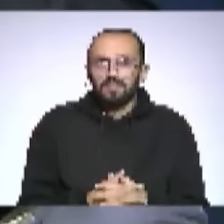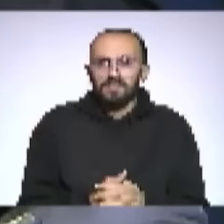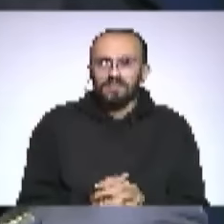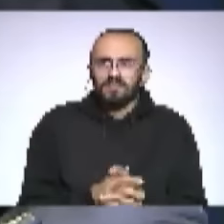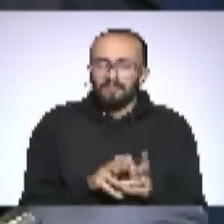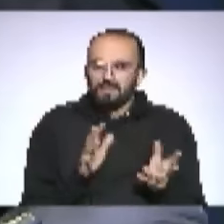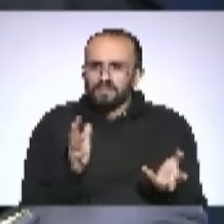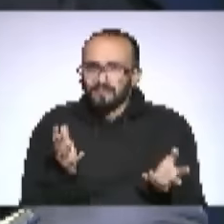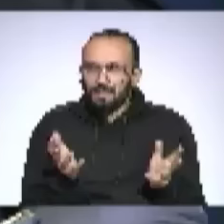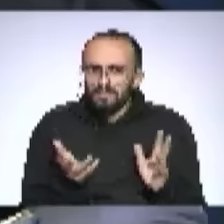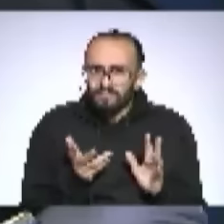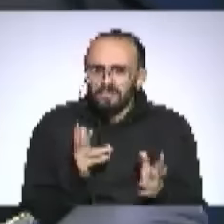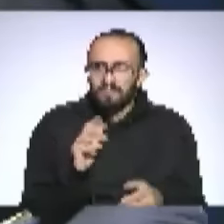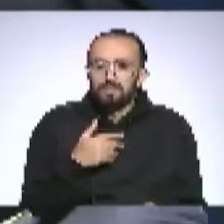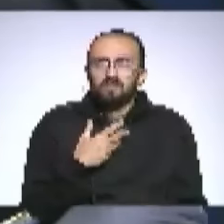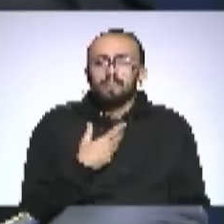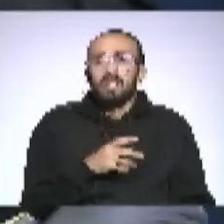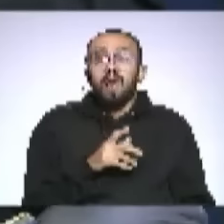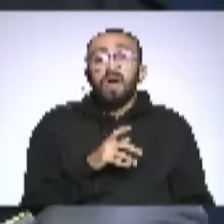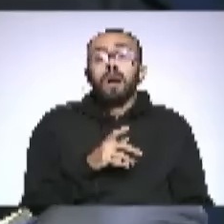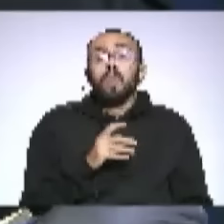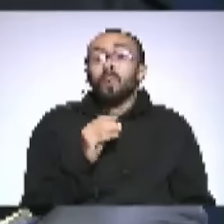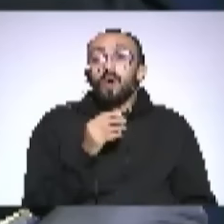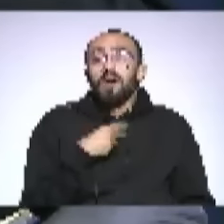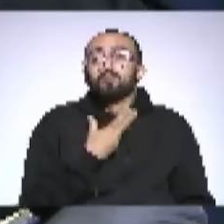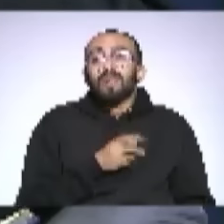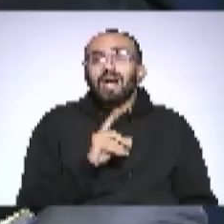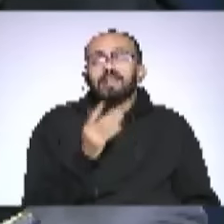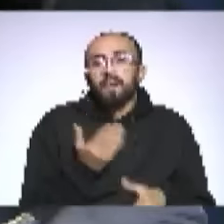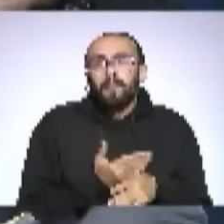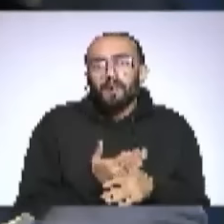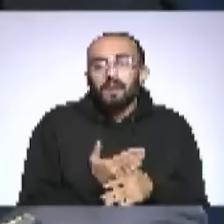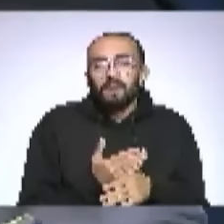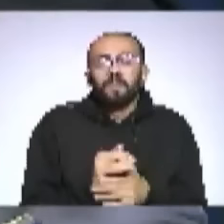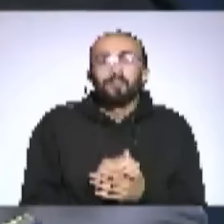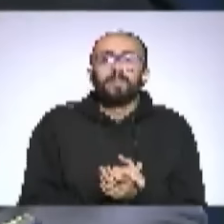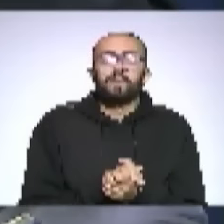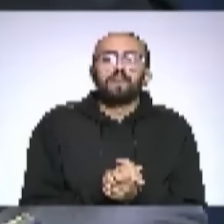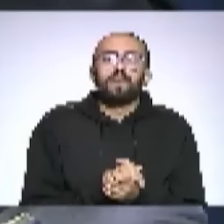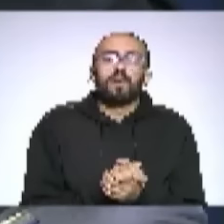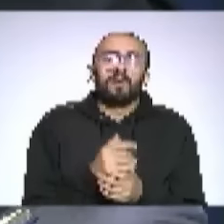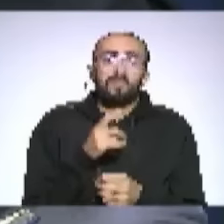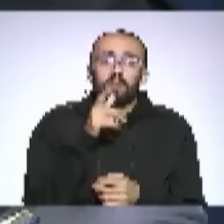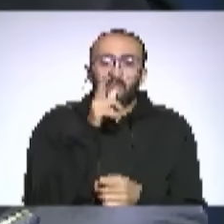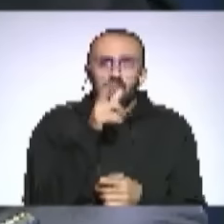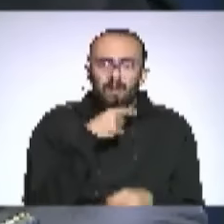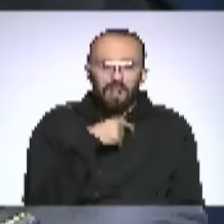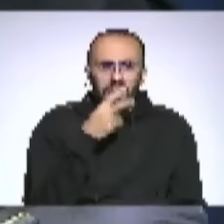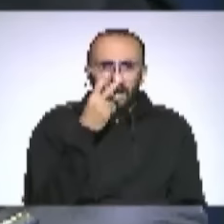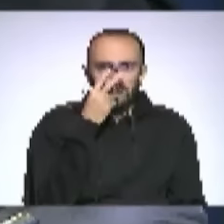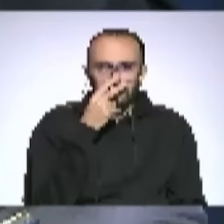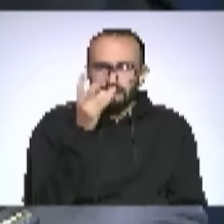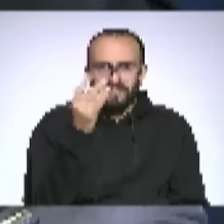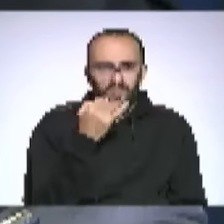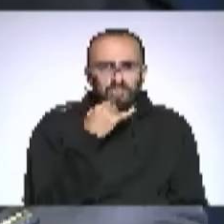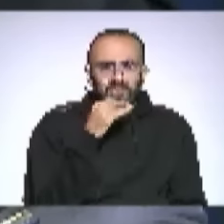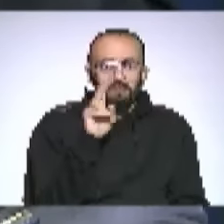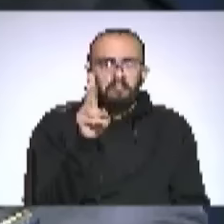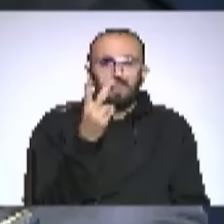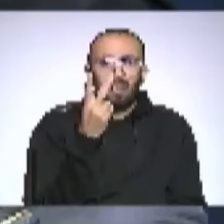مشكوك فيه اللي بيخليني نشك في كل كلامه ايه انه انكر ارتباطه بالست الفلبينيه